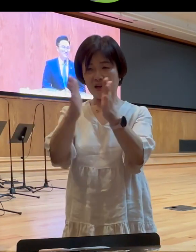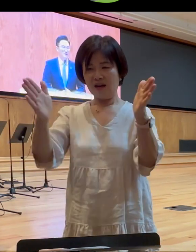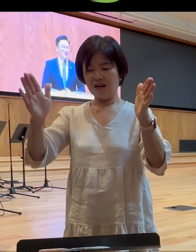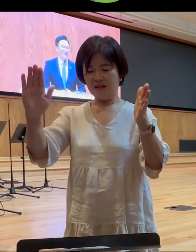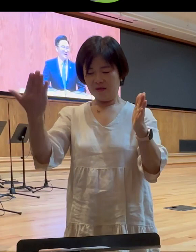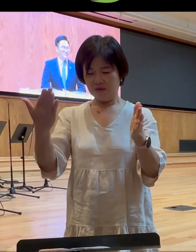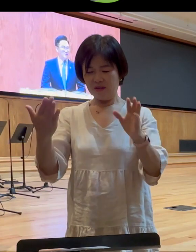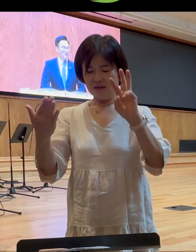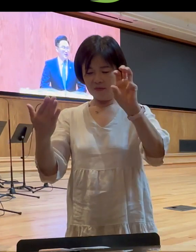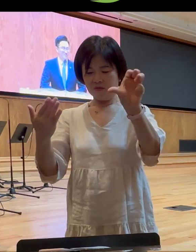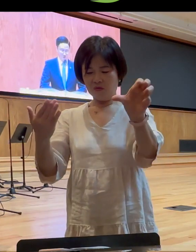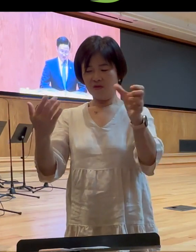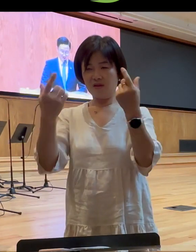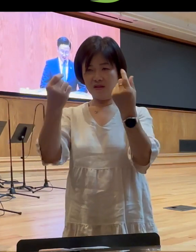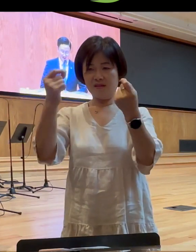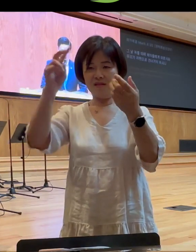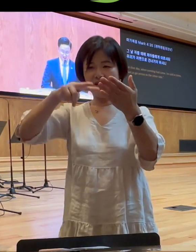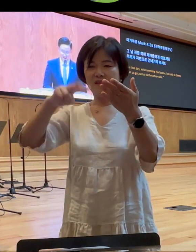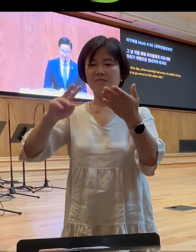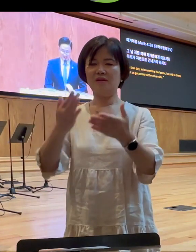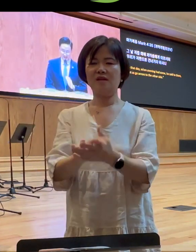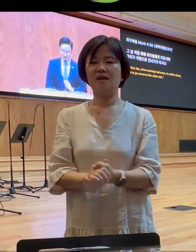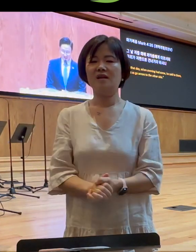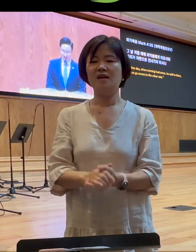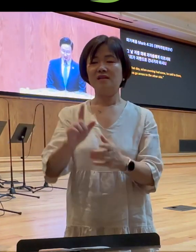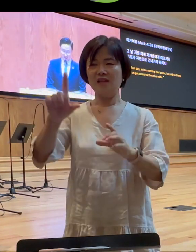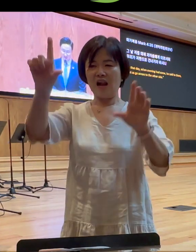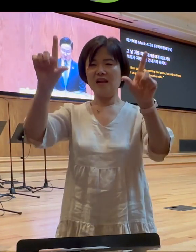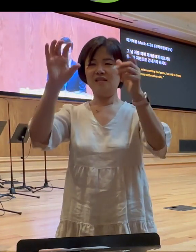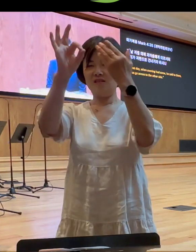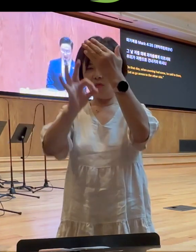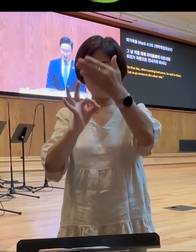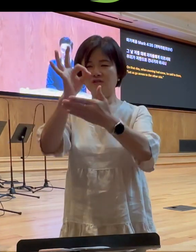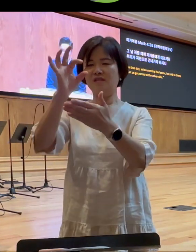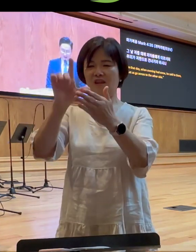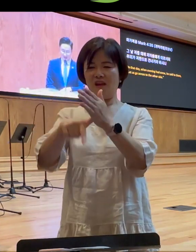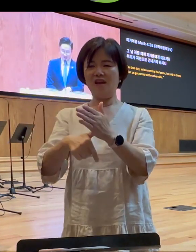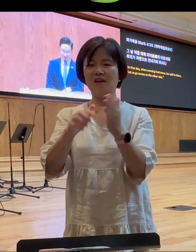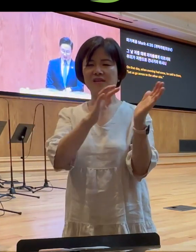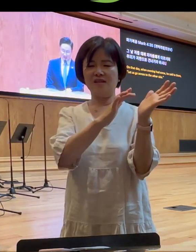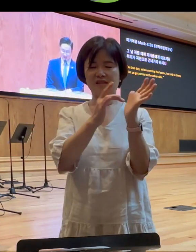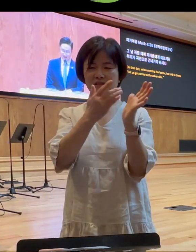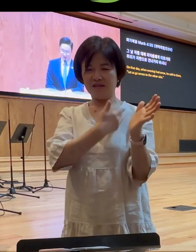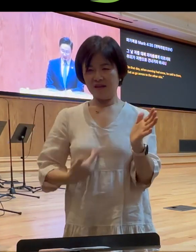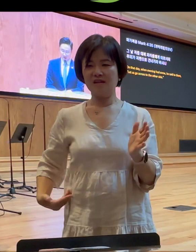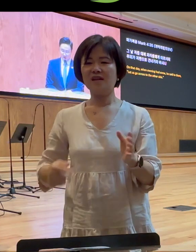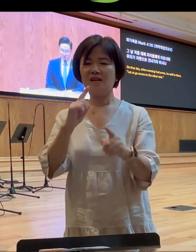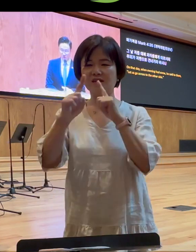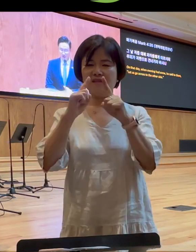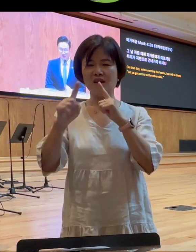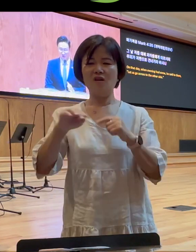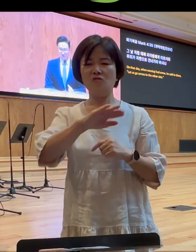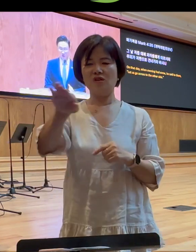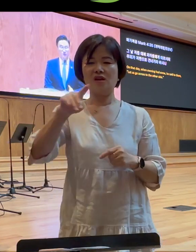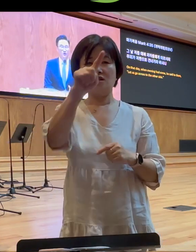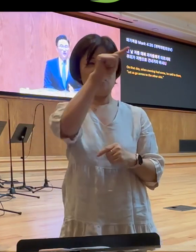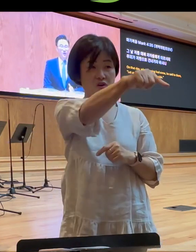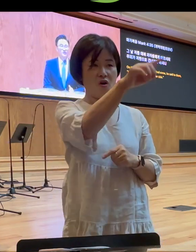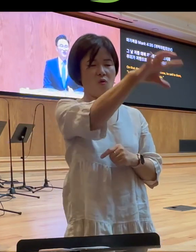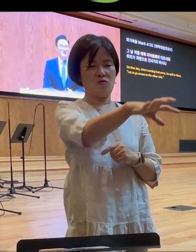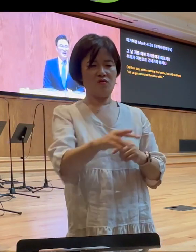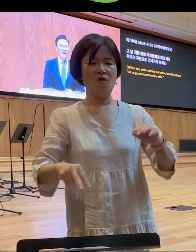말씀 우리 한 목소리로 합독합니다. 그날 저물 때에 제자들에게 이르시되 우리가